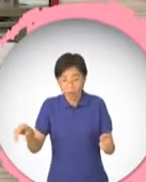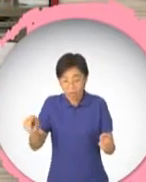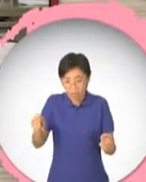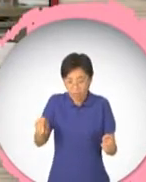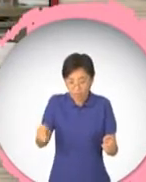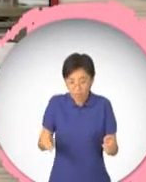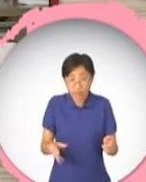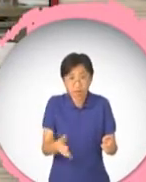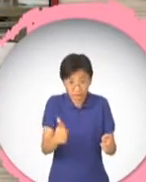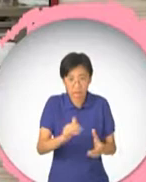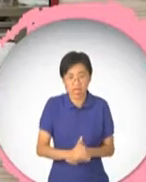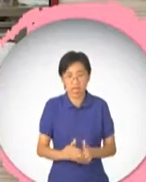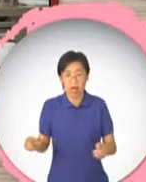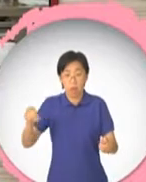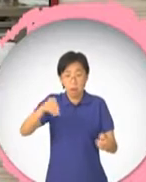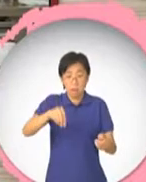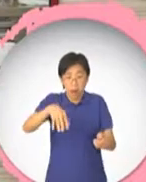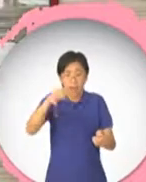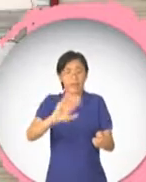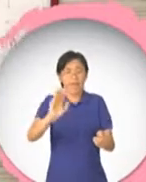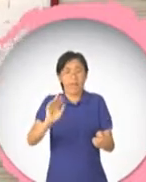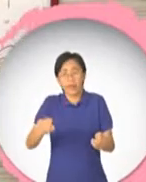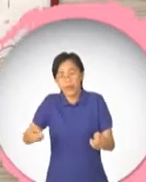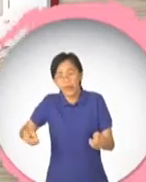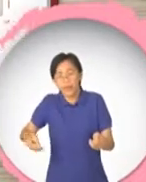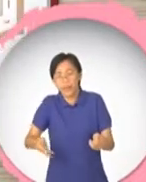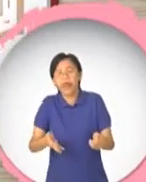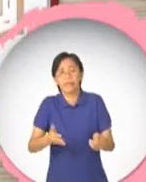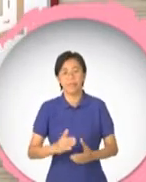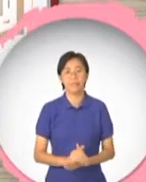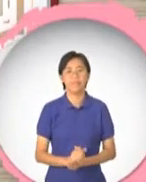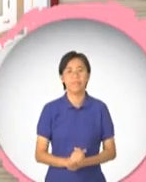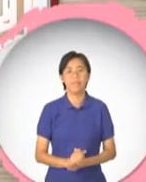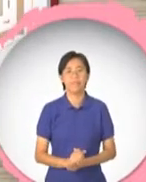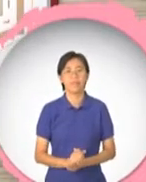วังด้วยเพราะว่ามันอาจจะทำให้เดี๋ยวน้ำมันกระเด็นโดน ครับผม